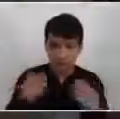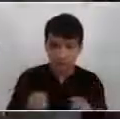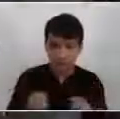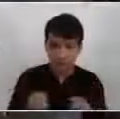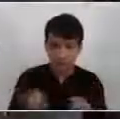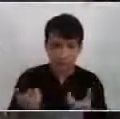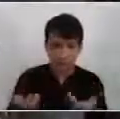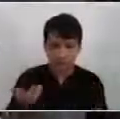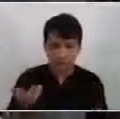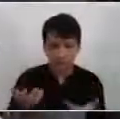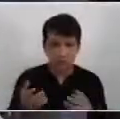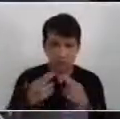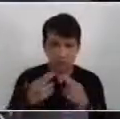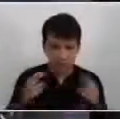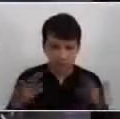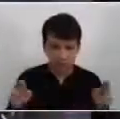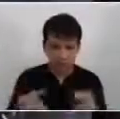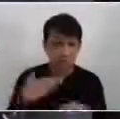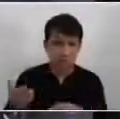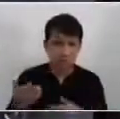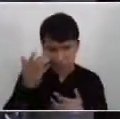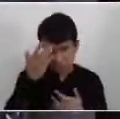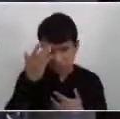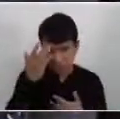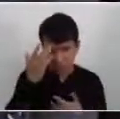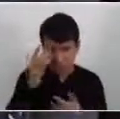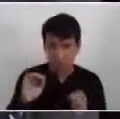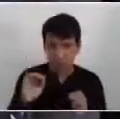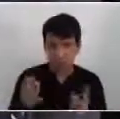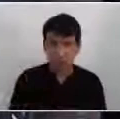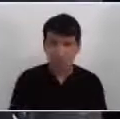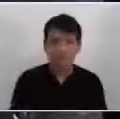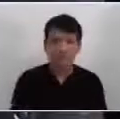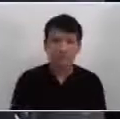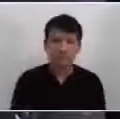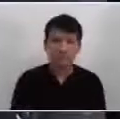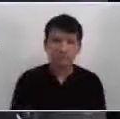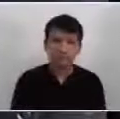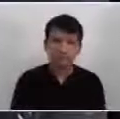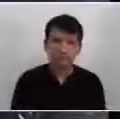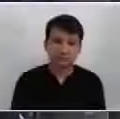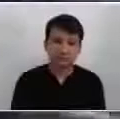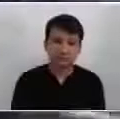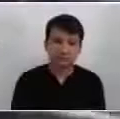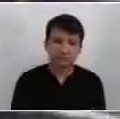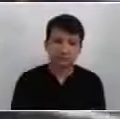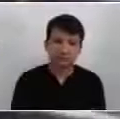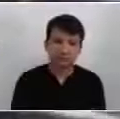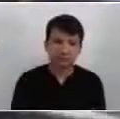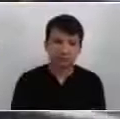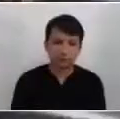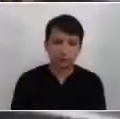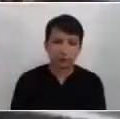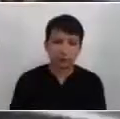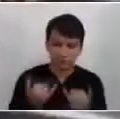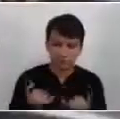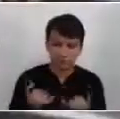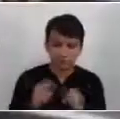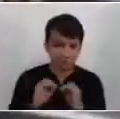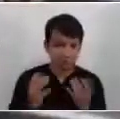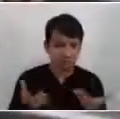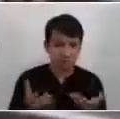368,147 ang bagong kaso ng COVID-19 sa India. 2% lang ng mga mamamayan sa India ang nabakunahan sa